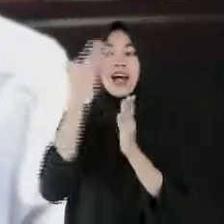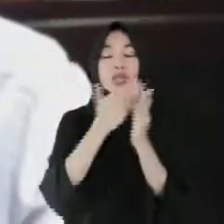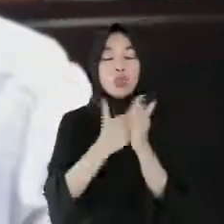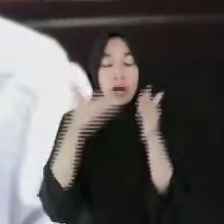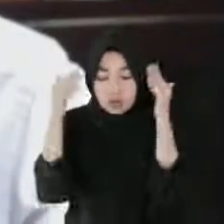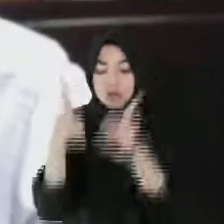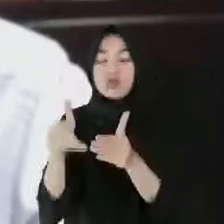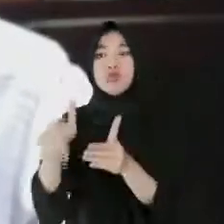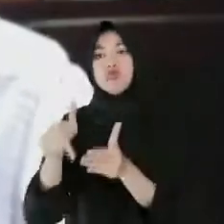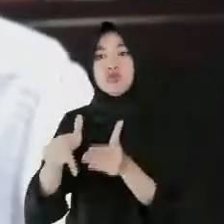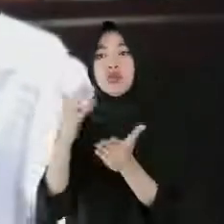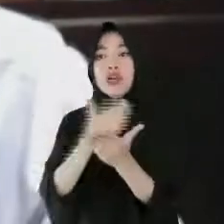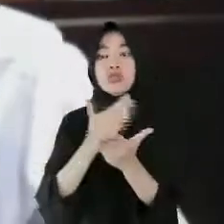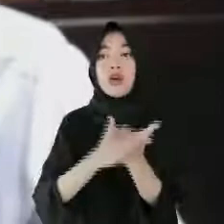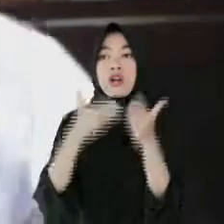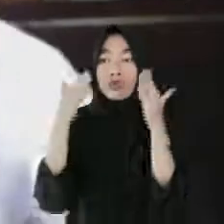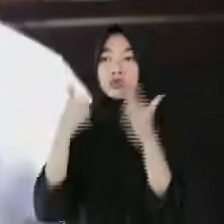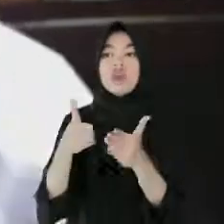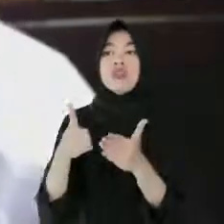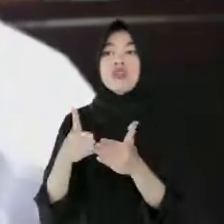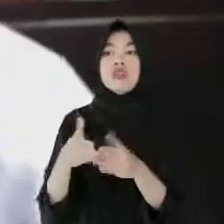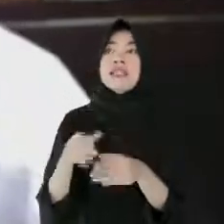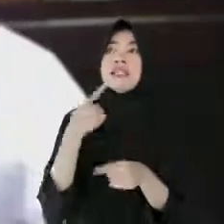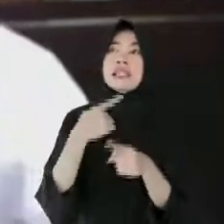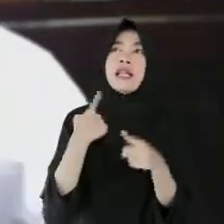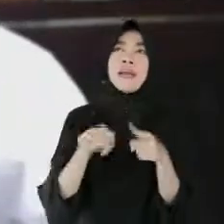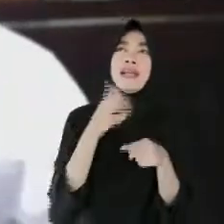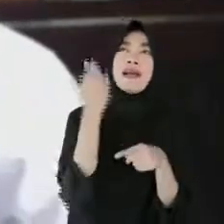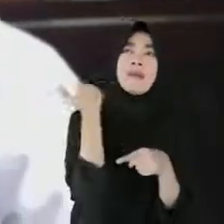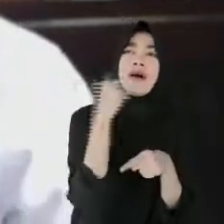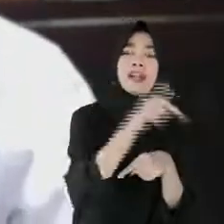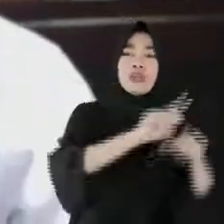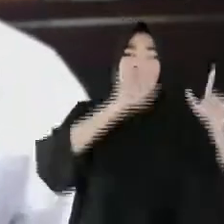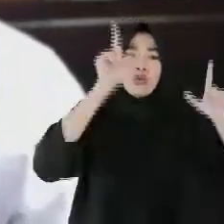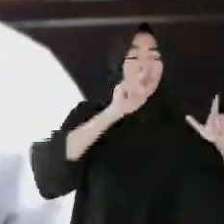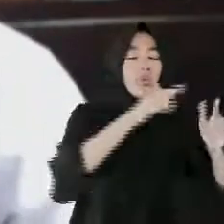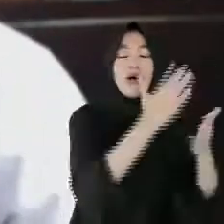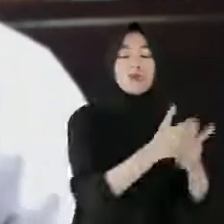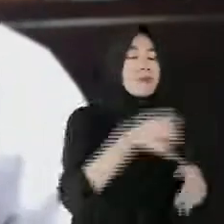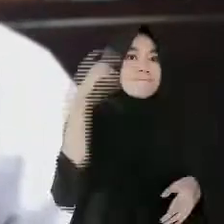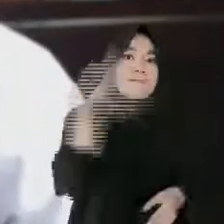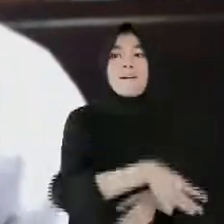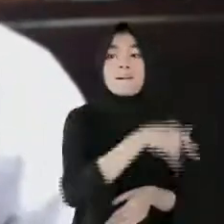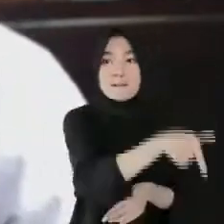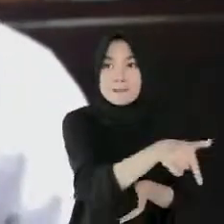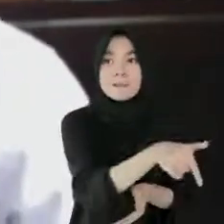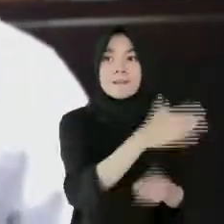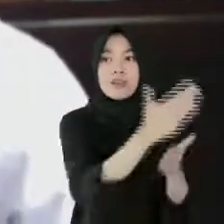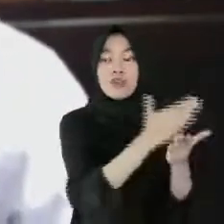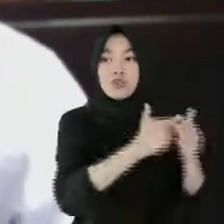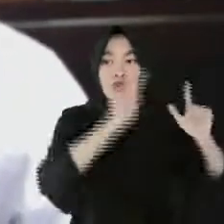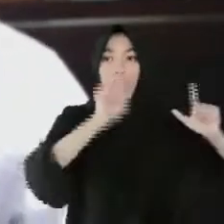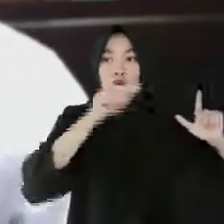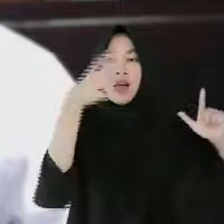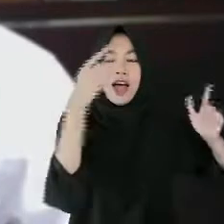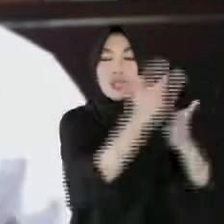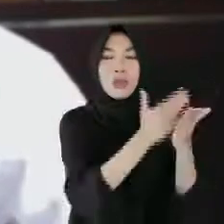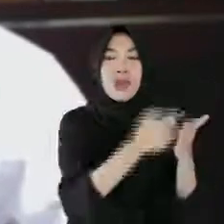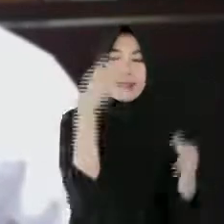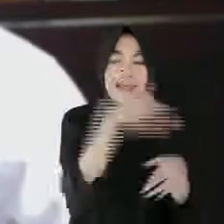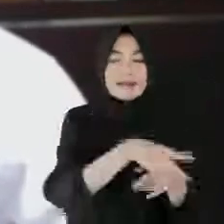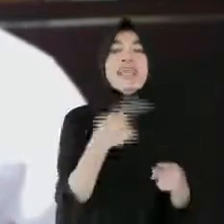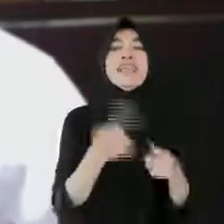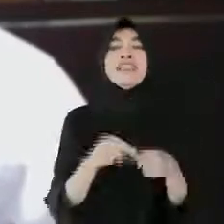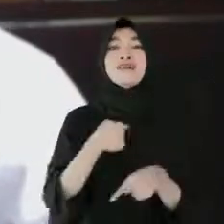perlakuan syarat khusus cuman kemarin di Tokyo itu aturannya sangat ketat sekali tetapi Hai lagi kita